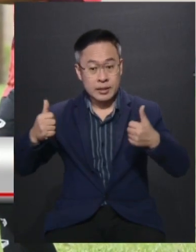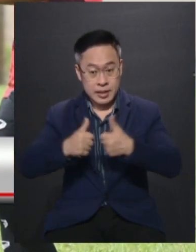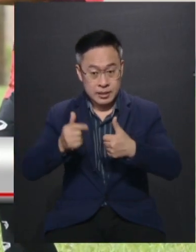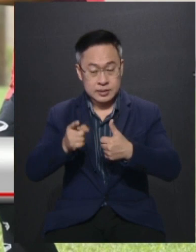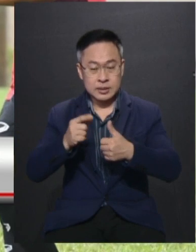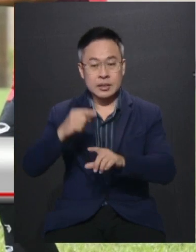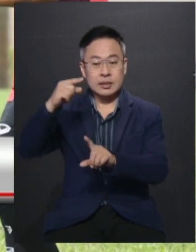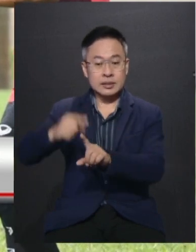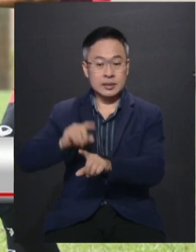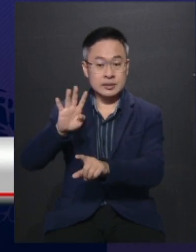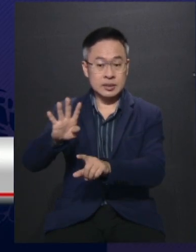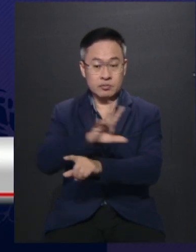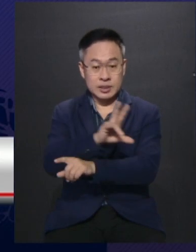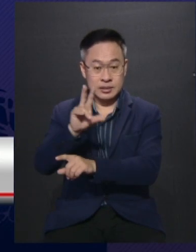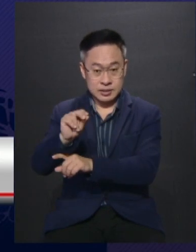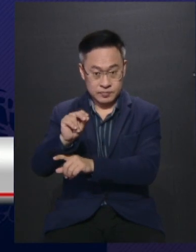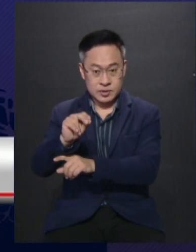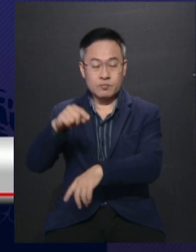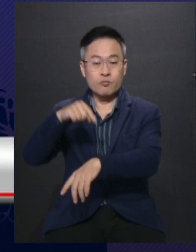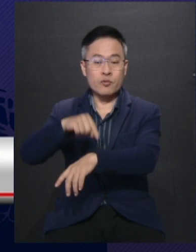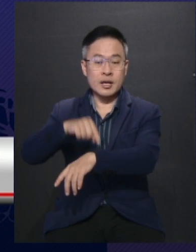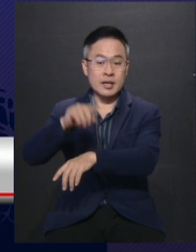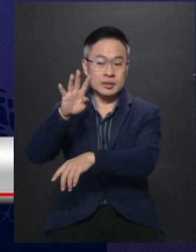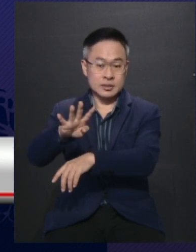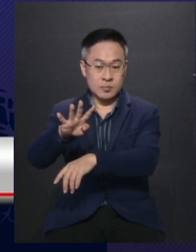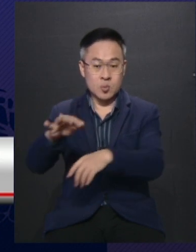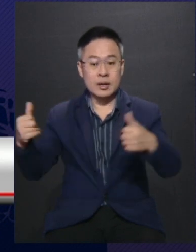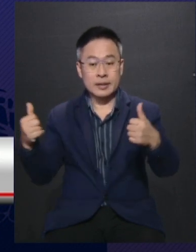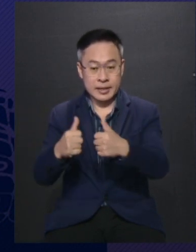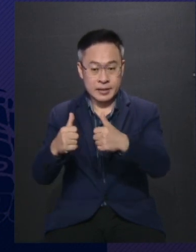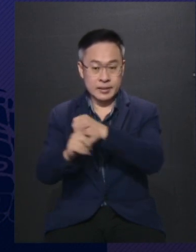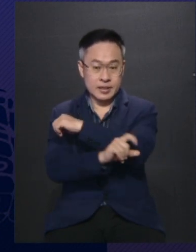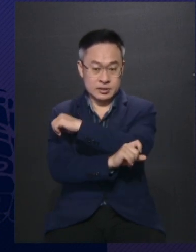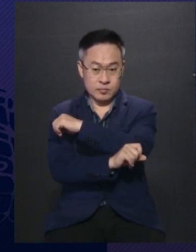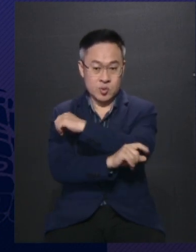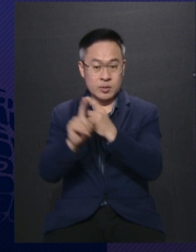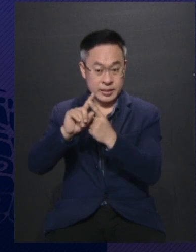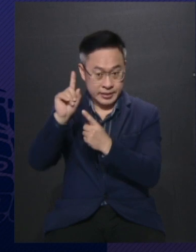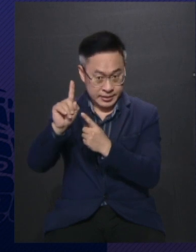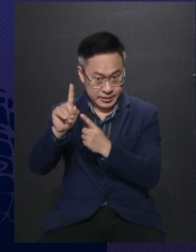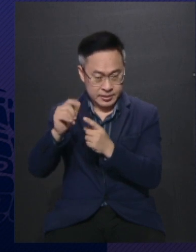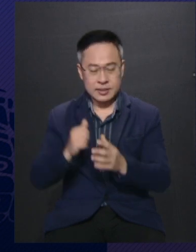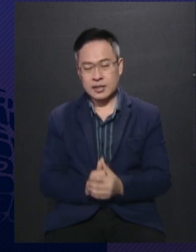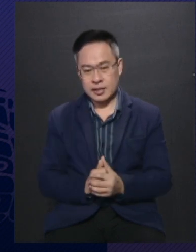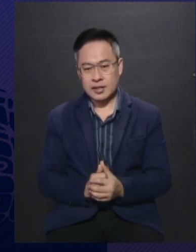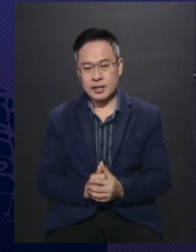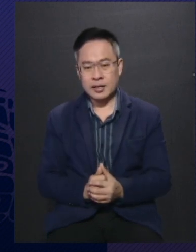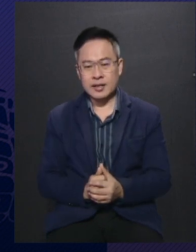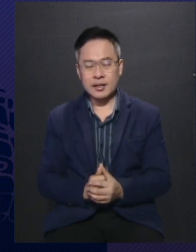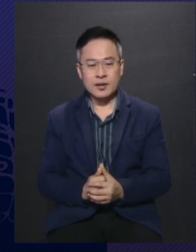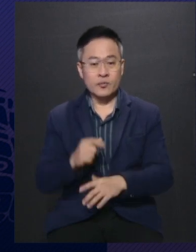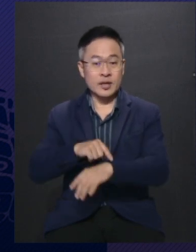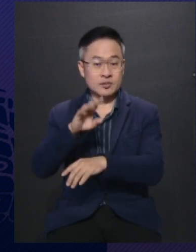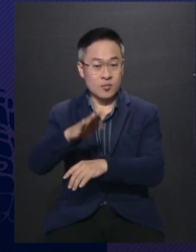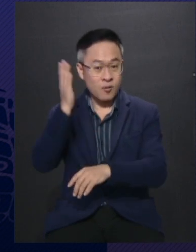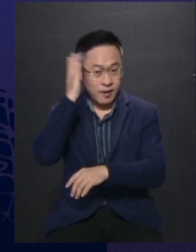ข่งขันให้ได้ติดตามเชียร์กันค่ะเริ่มตั้งแต่วันนี้เลยนะคะ30เมษายนค่ะ 16:00 นไทยของเราจะ